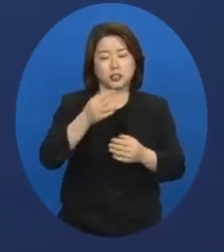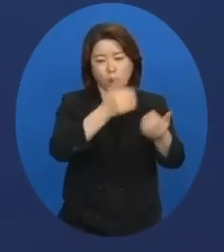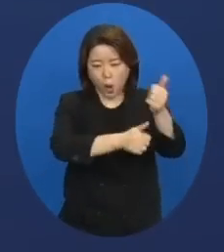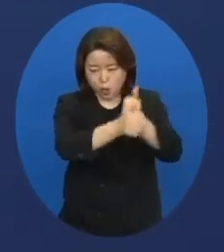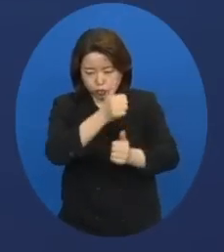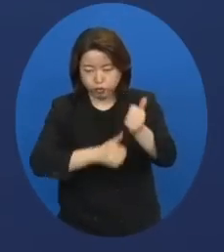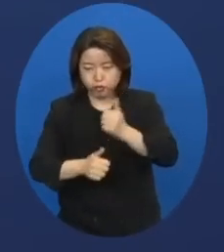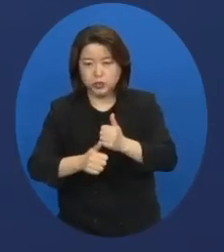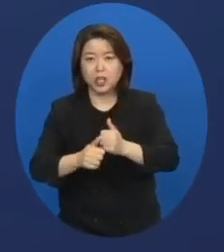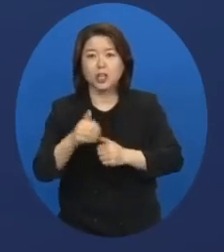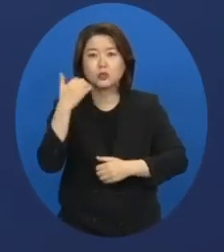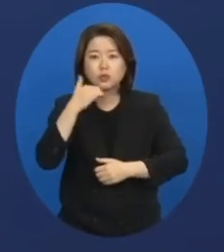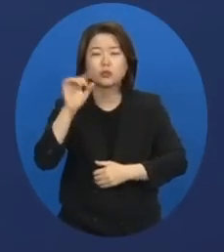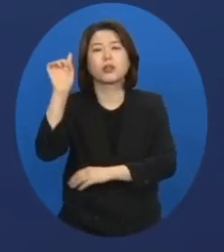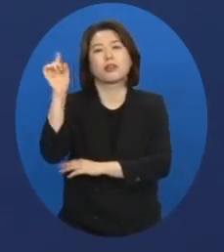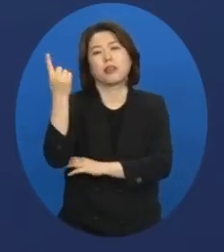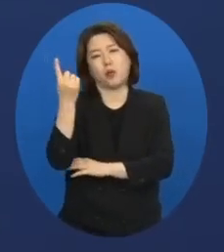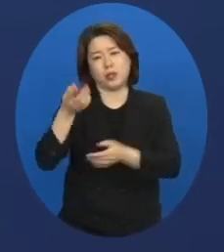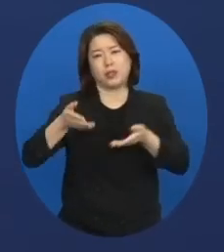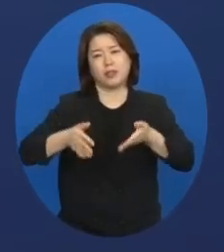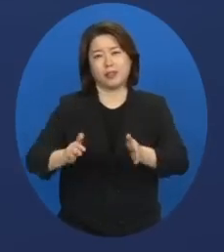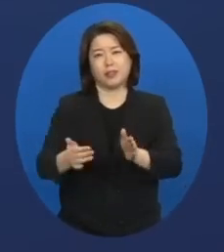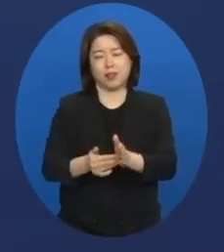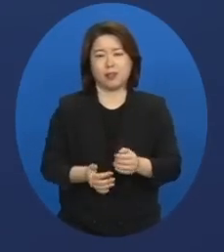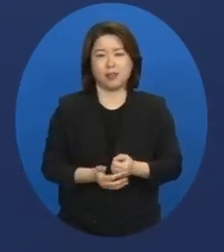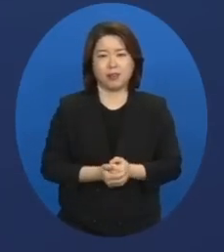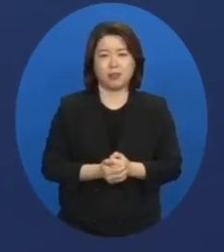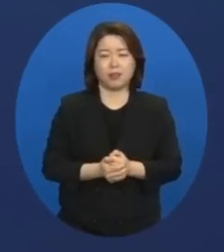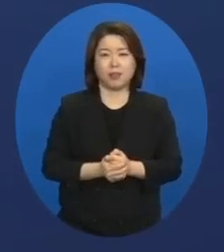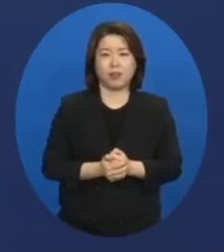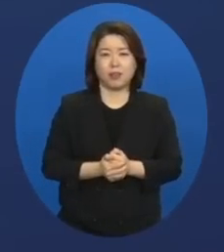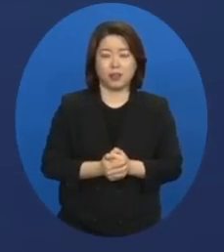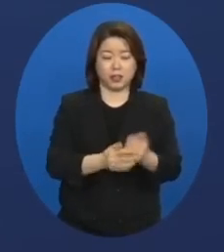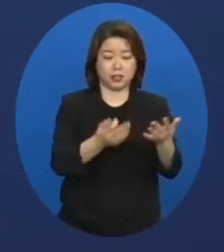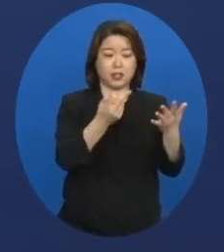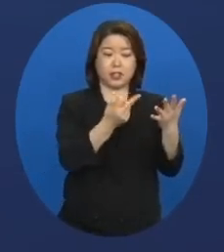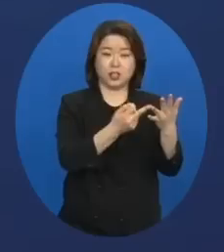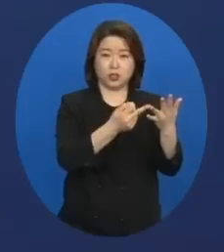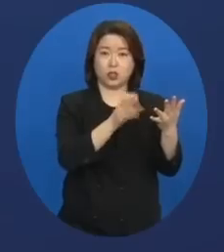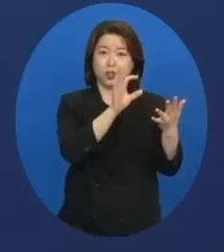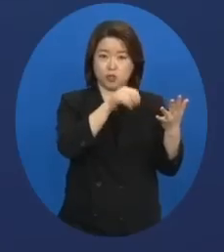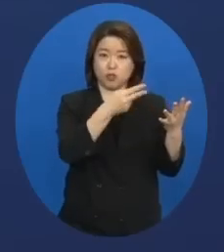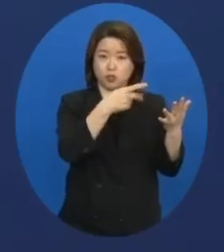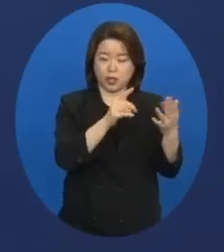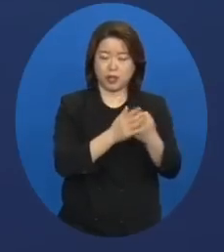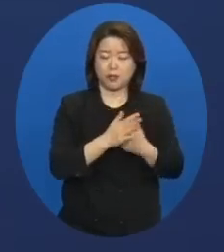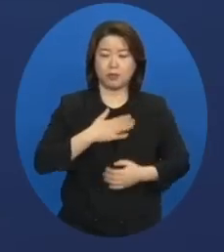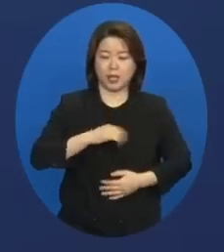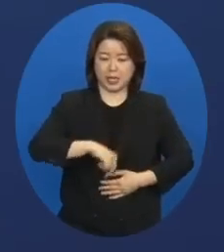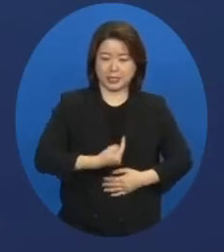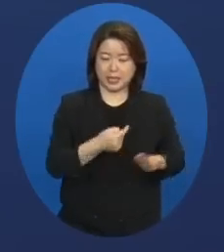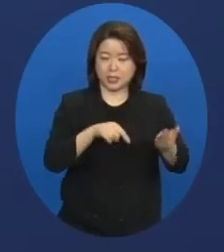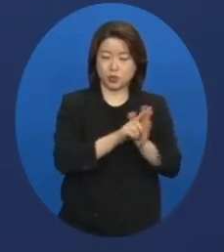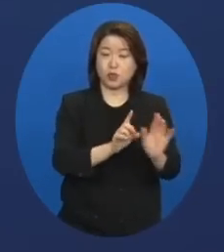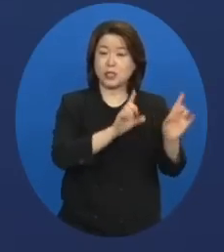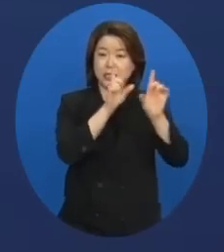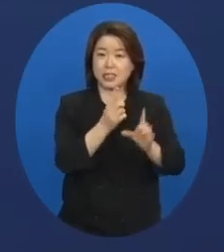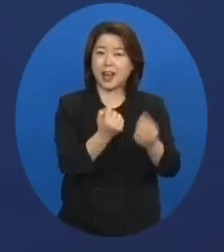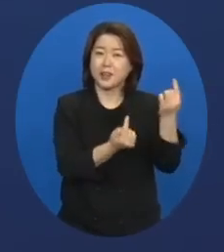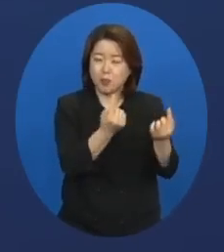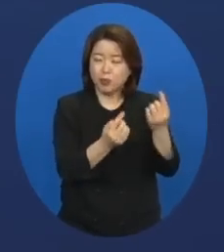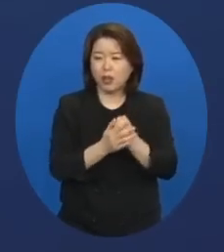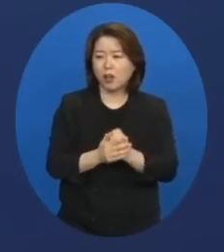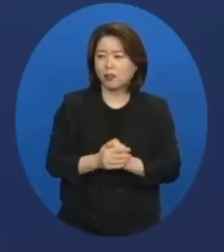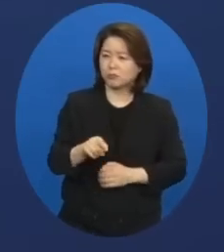후손에서 다윗이 나오게 됩니다. 유다는 자기 자신을 위해서 살기보다는 어떻게 해서든지 다른